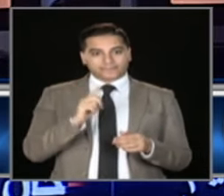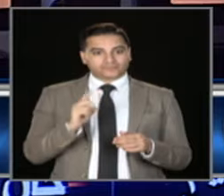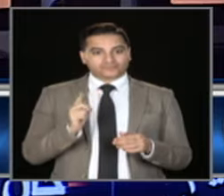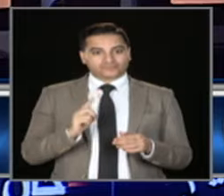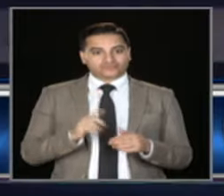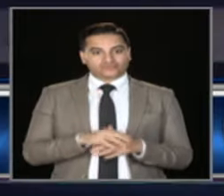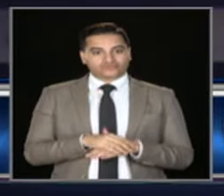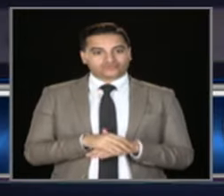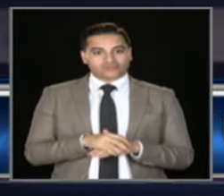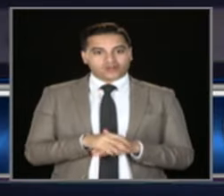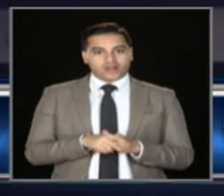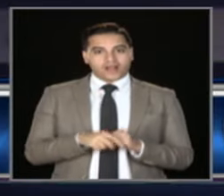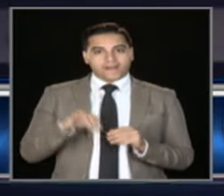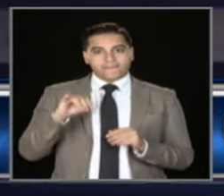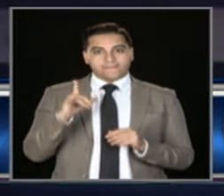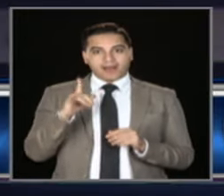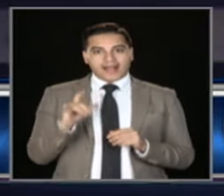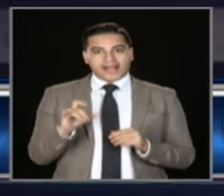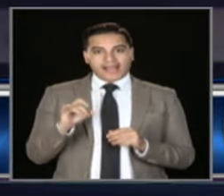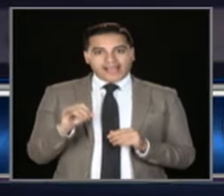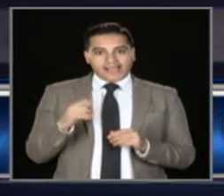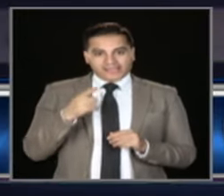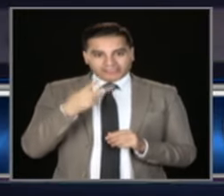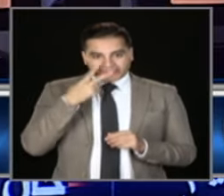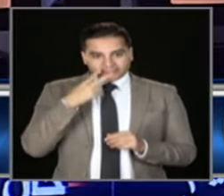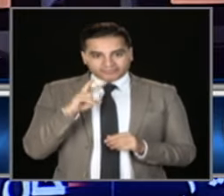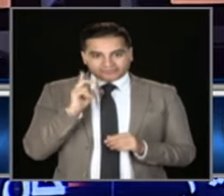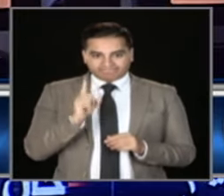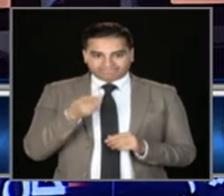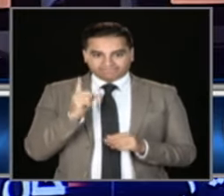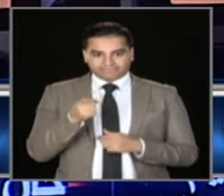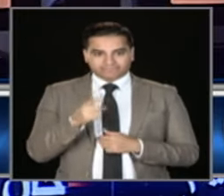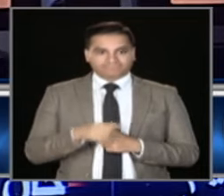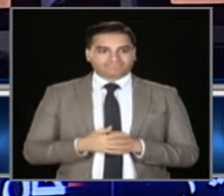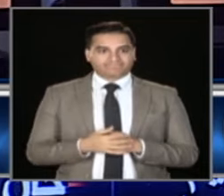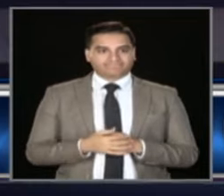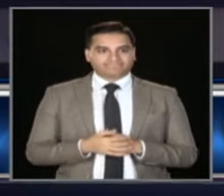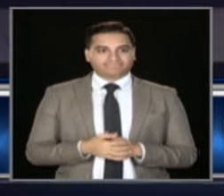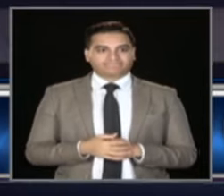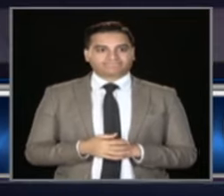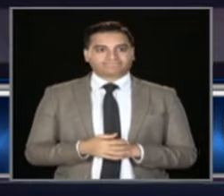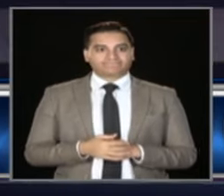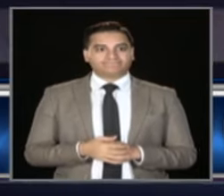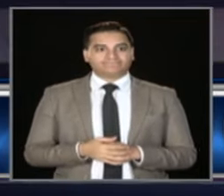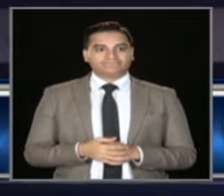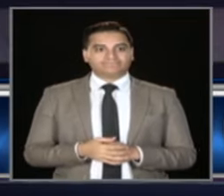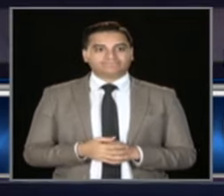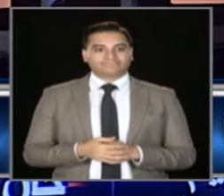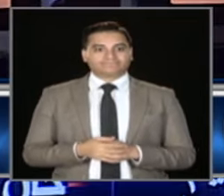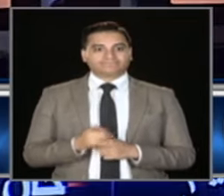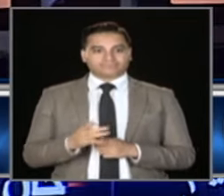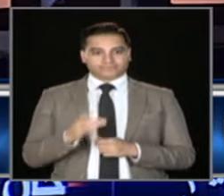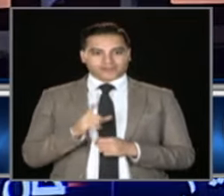فعلا مريم اتلخبطت يا مريم لا صح لا صح اي خ شاء الله صح